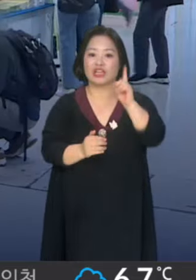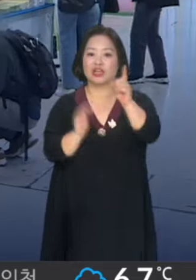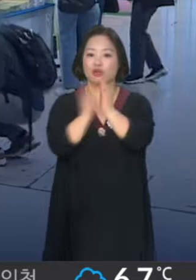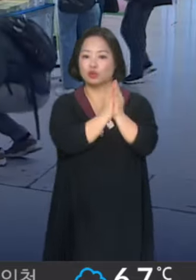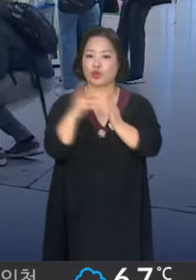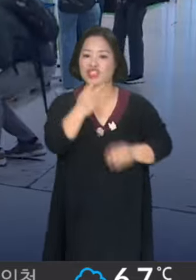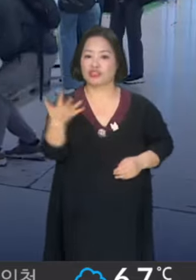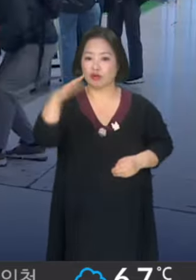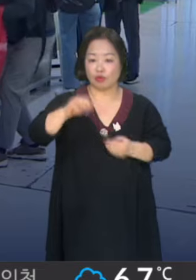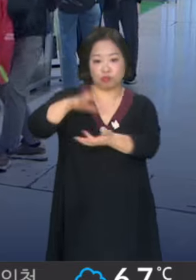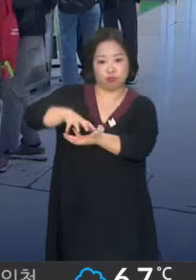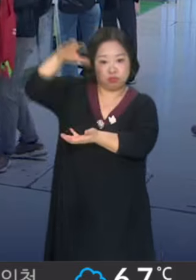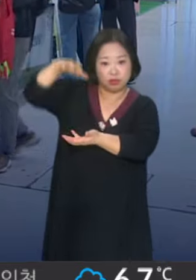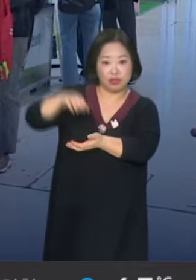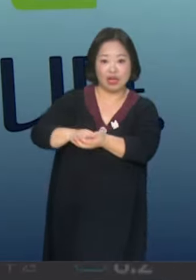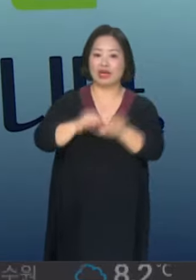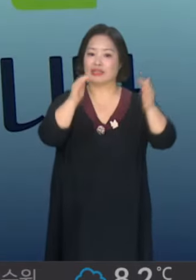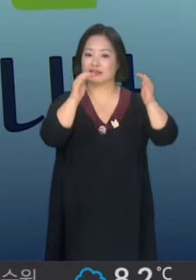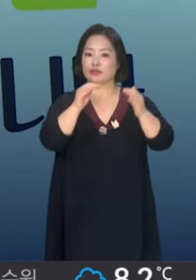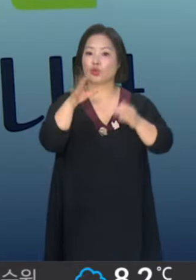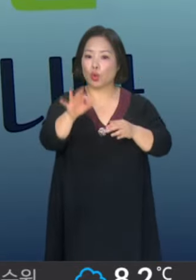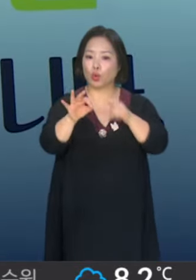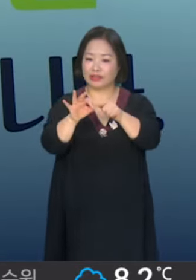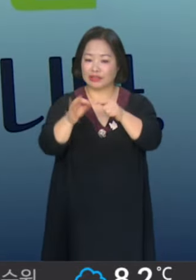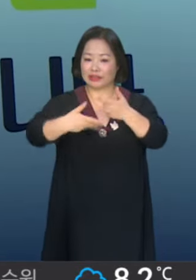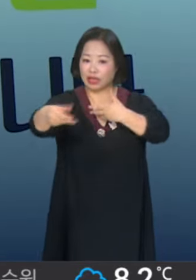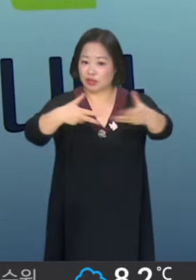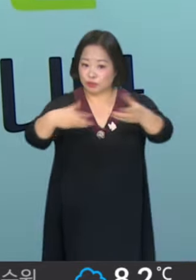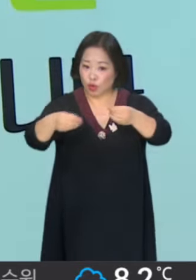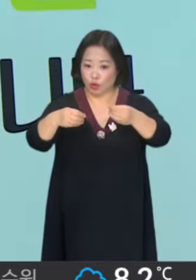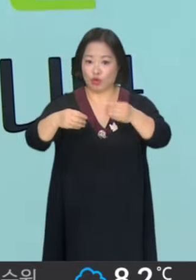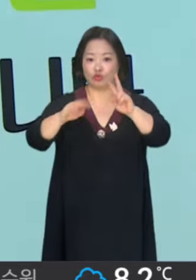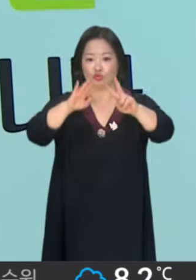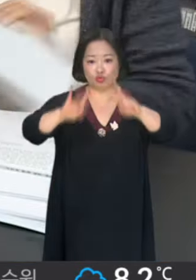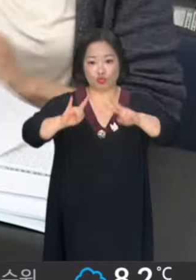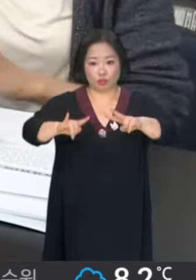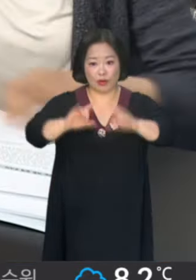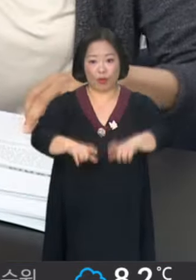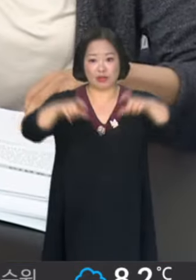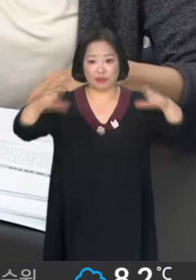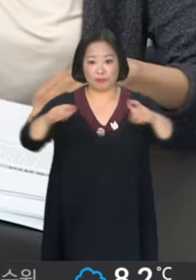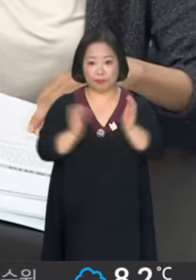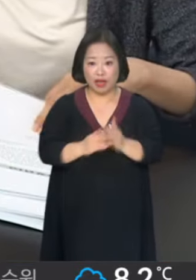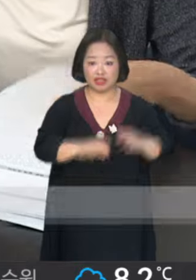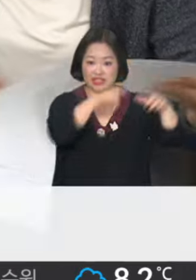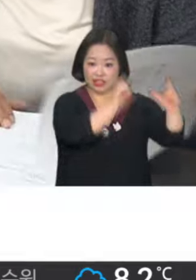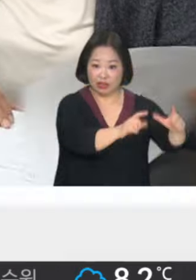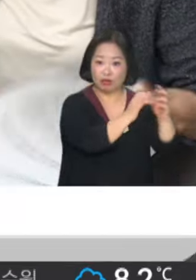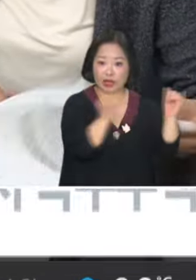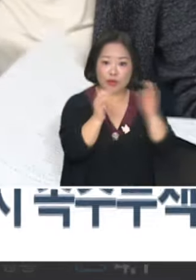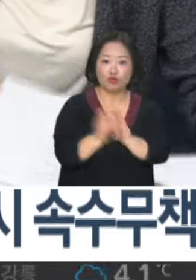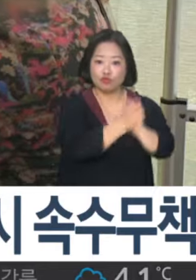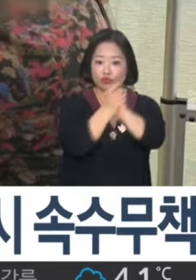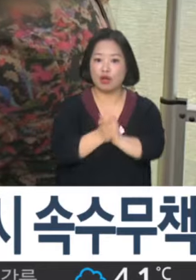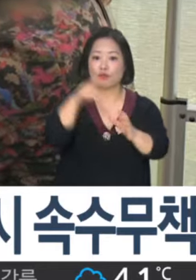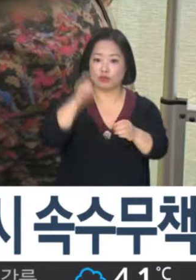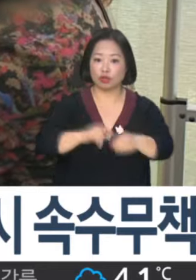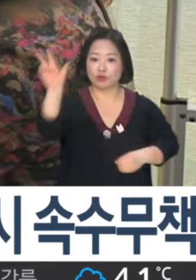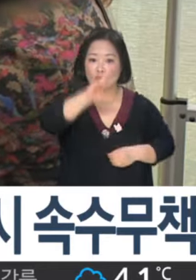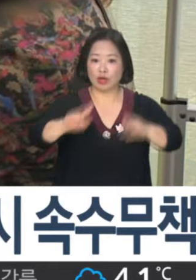늘리고 임대주택 지구도 여덟 곳으로 두 배 확대하는 지원책을 내놨습니다 지역 조민과 융화를 위해서도 전국